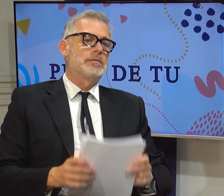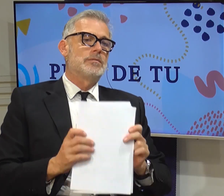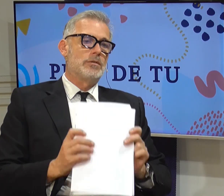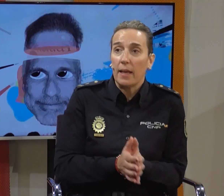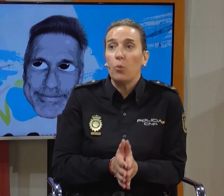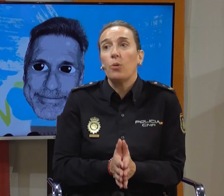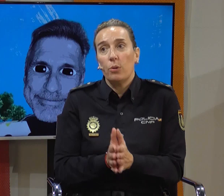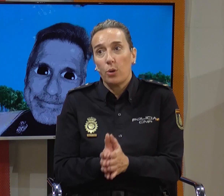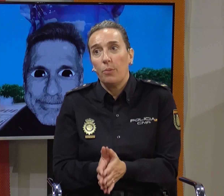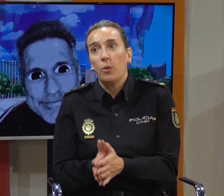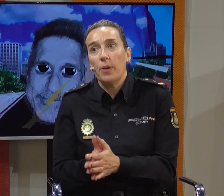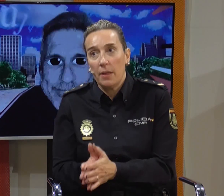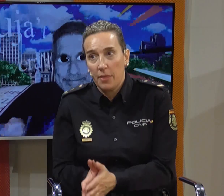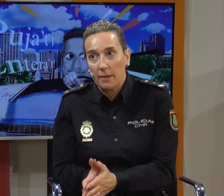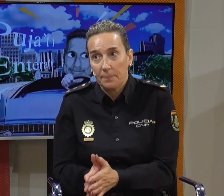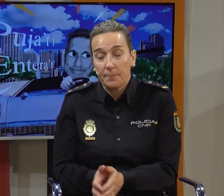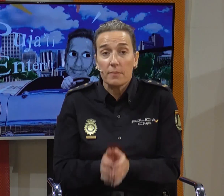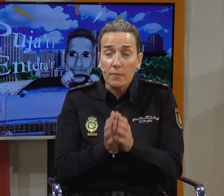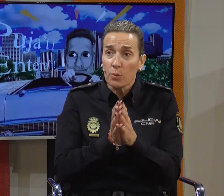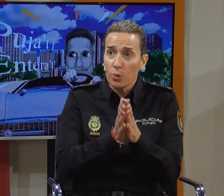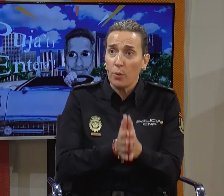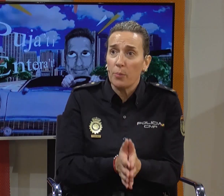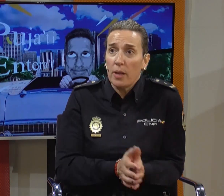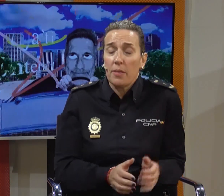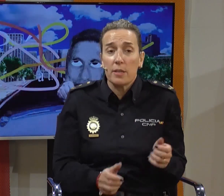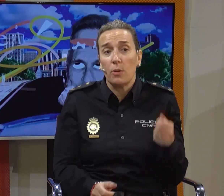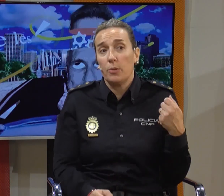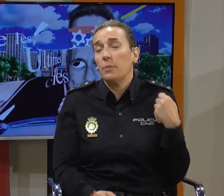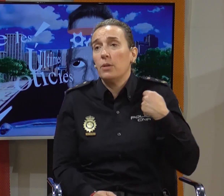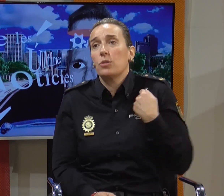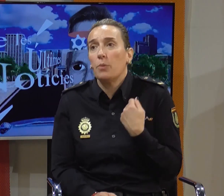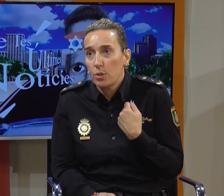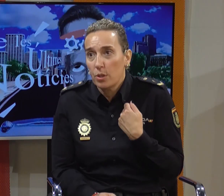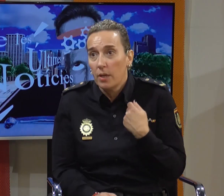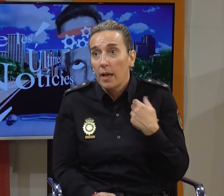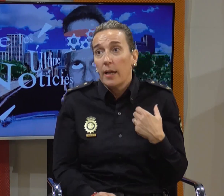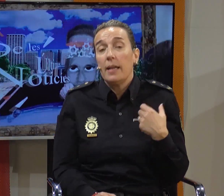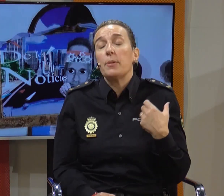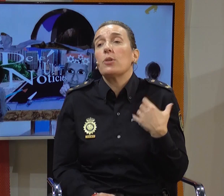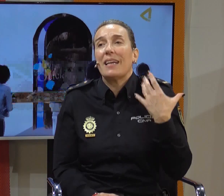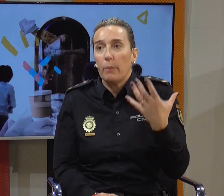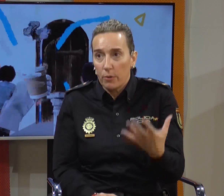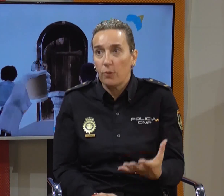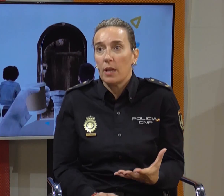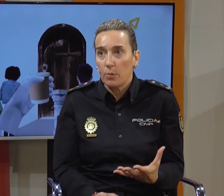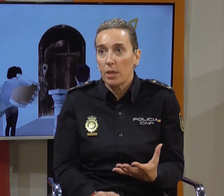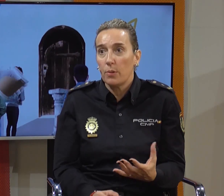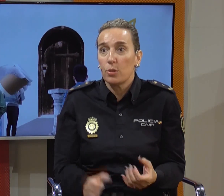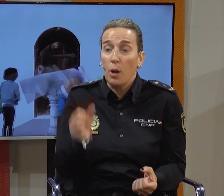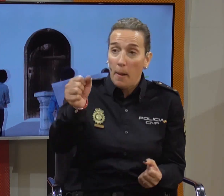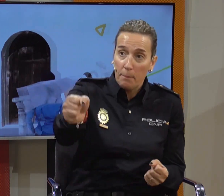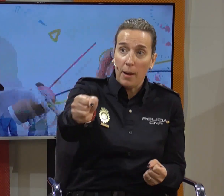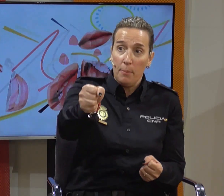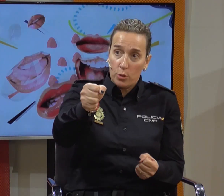hurto, correcte, que un robo con violència. Un robo con violència és quan portem el nostre bolso i la persona que vol furtar-nos el